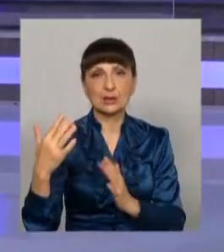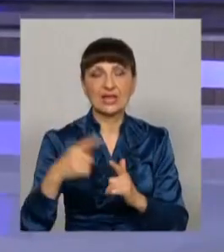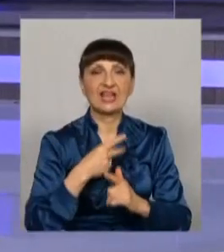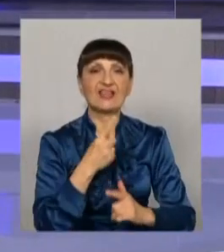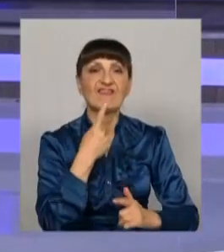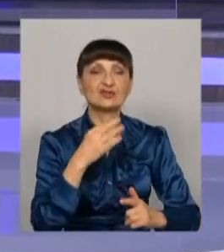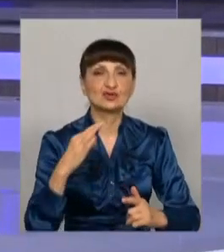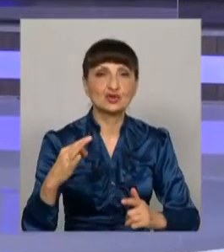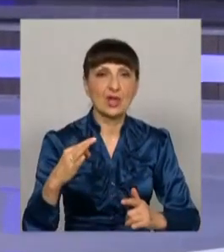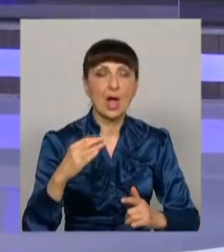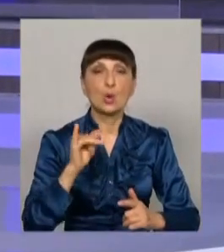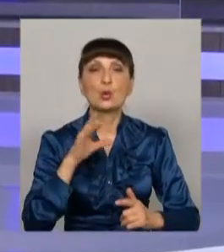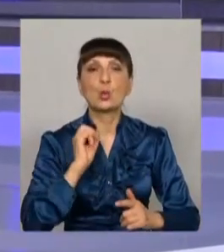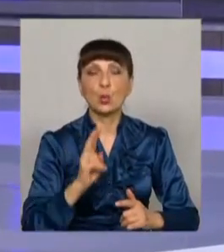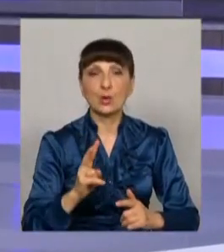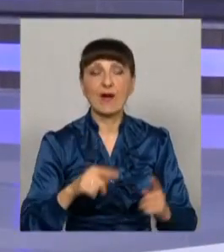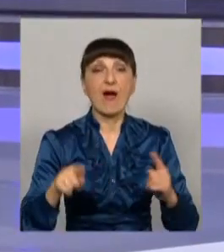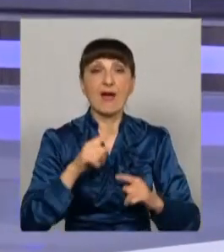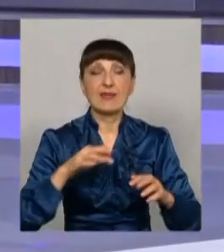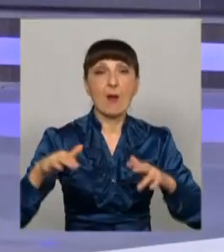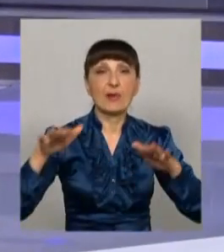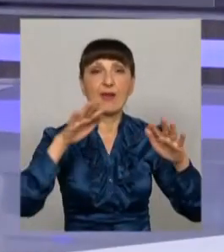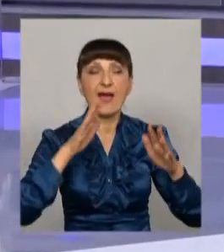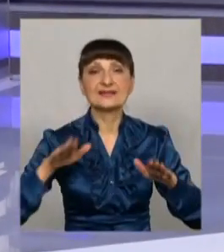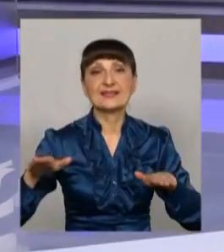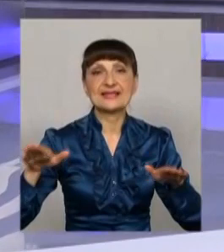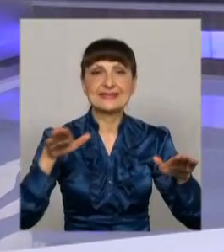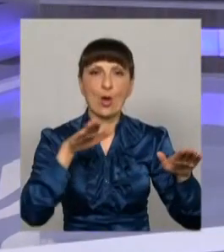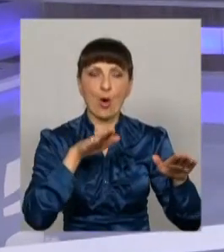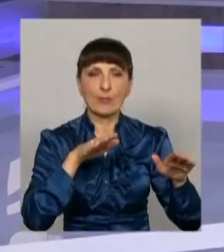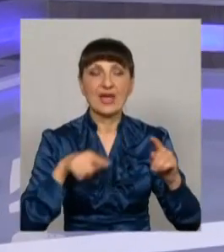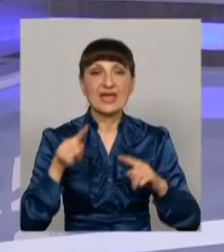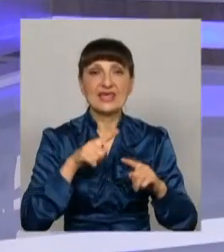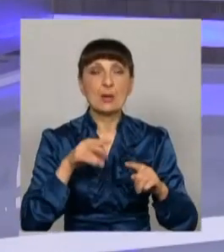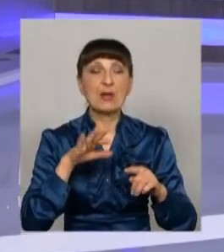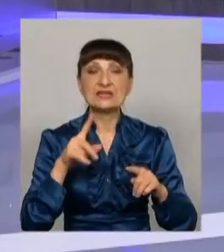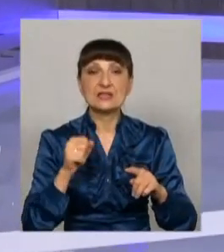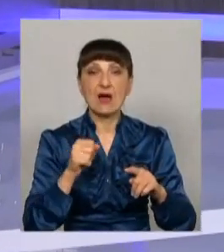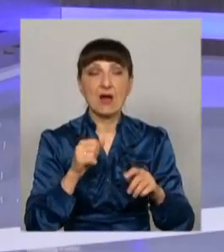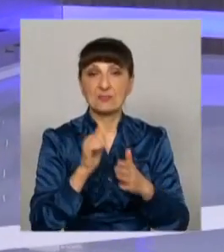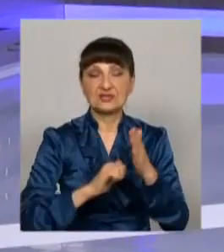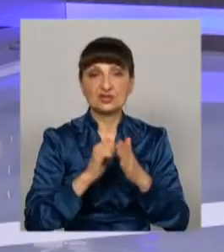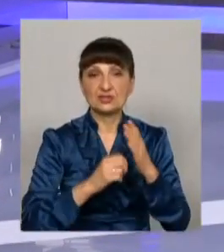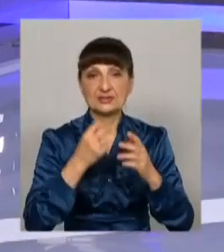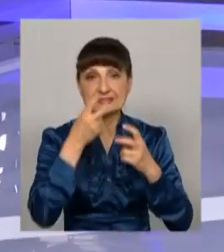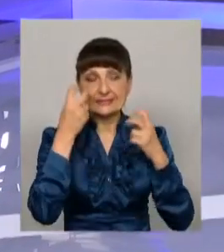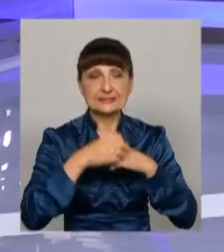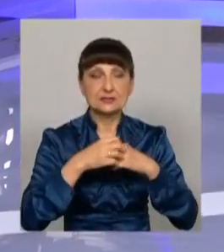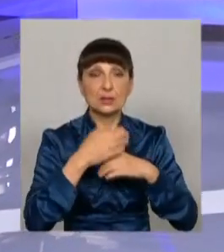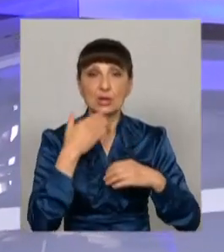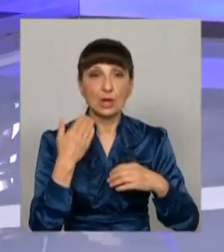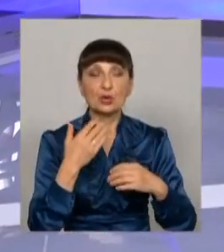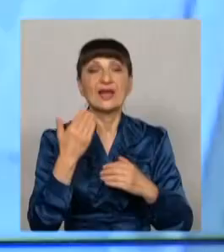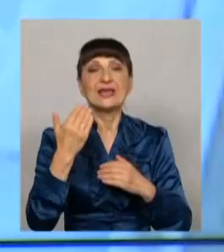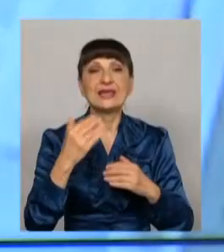вишневые, там, или урюк зацвел, они опыляются насекомыми. И их пыльца не является причиной, а является причиной